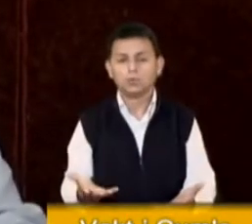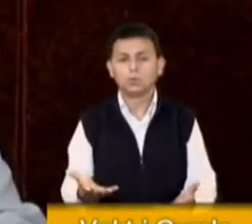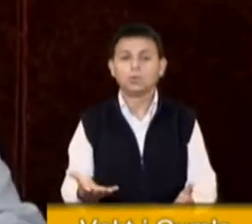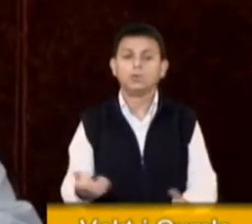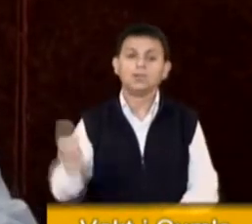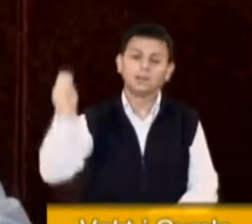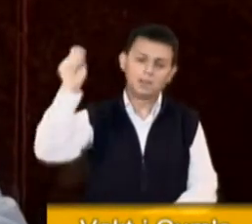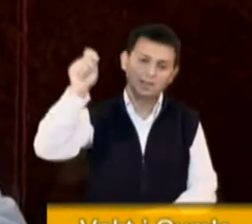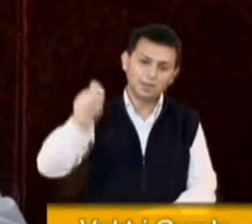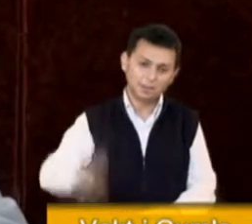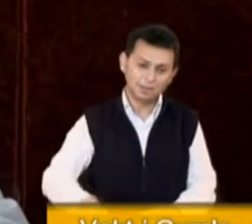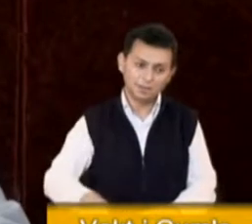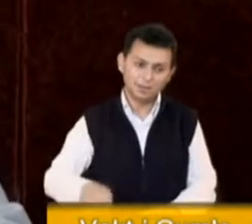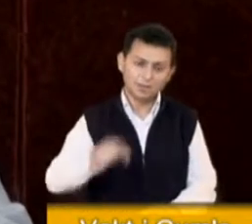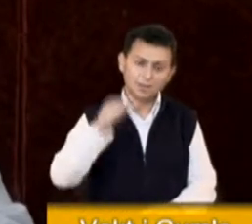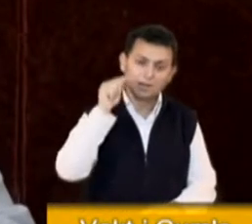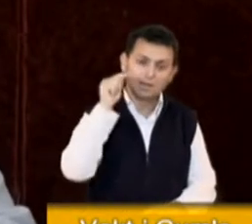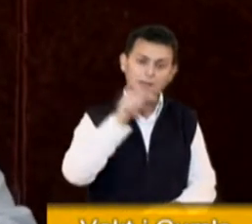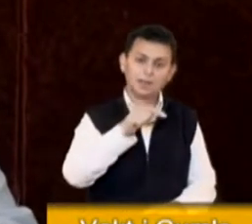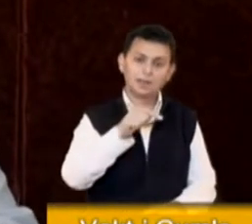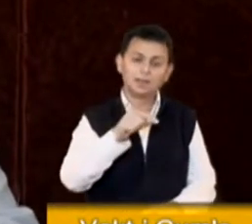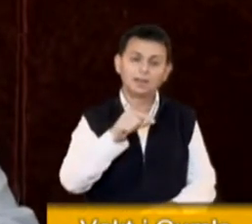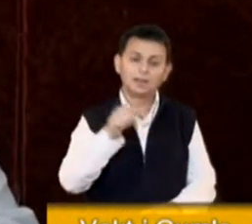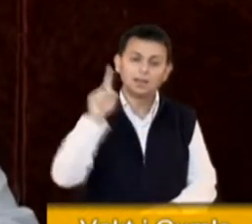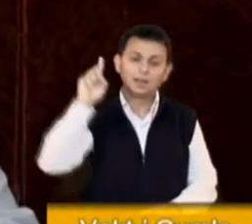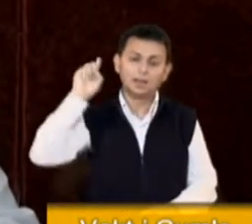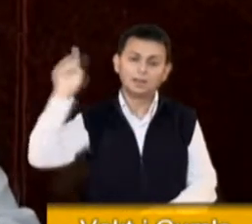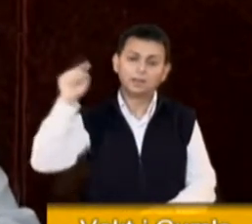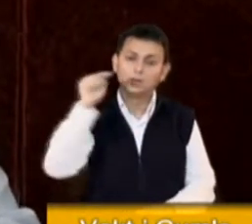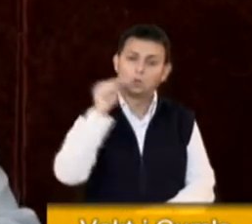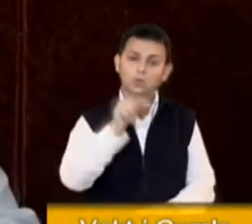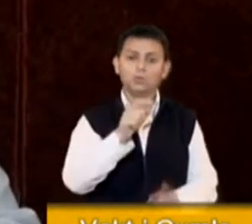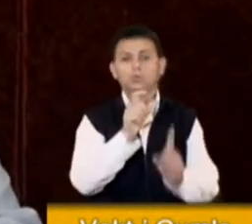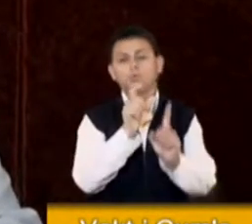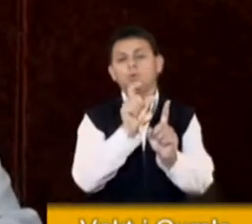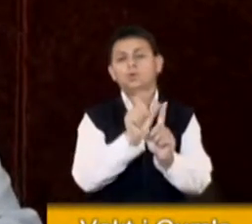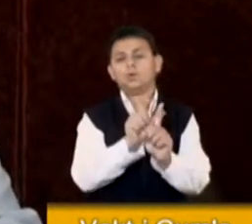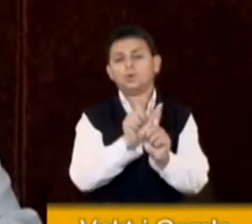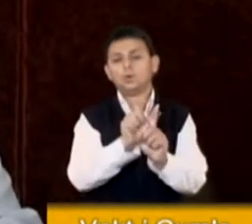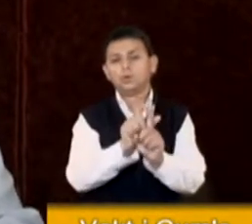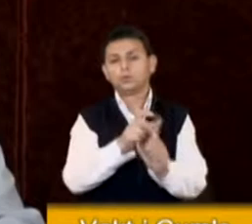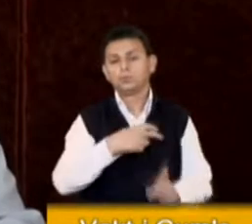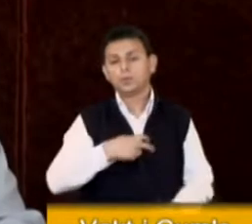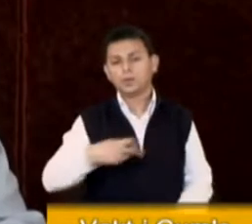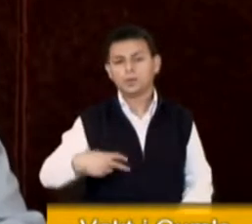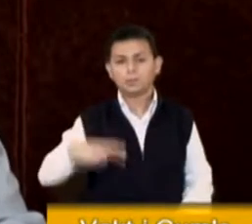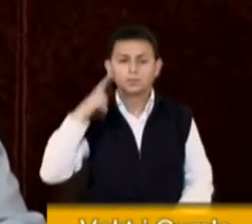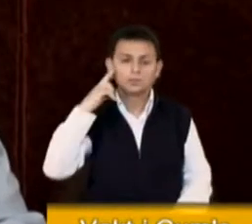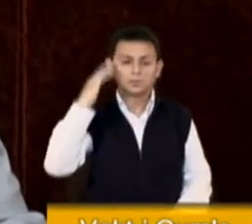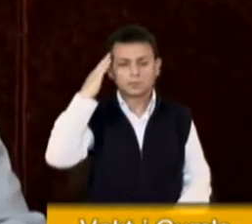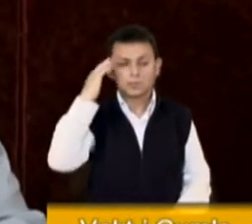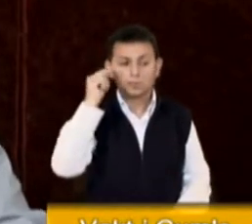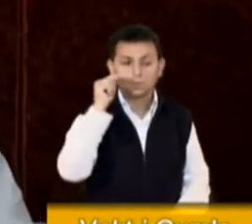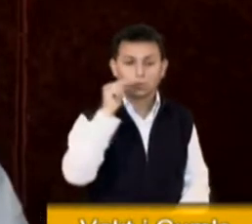de onu muhafaza edeceği ümidiyle Efendimiz Aleyhisselatü Vesselam kendisine sen